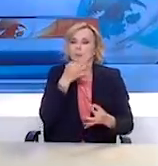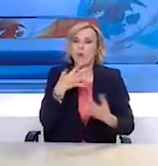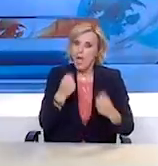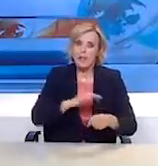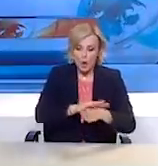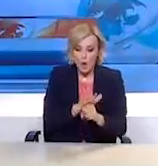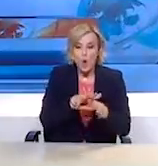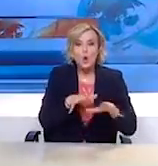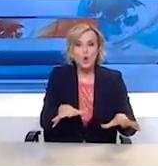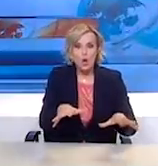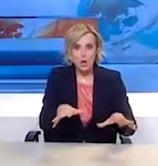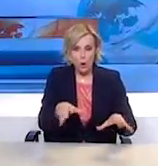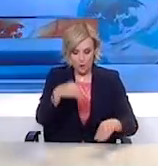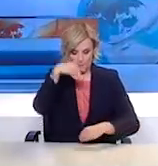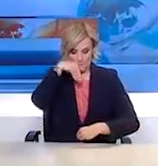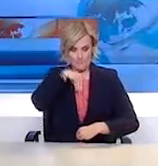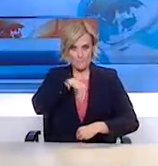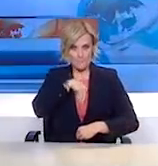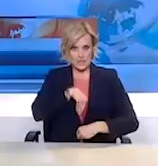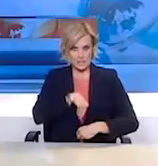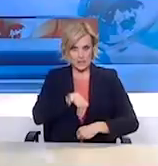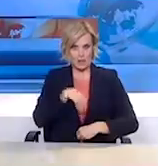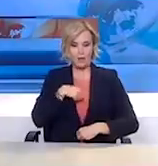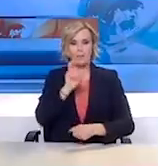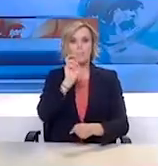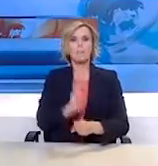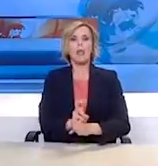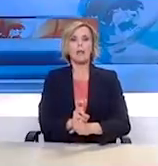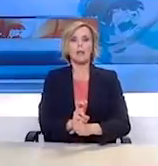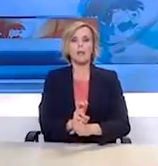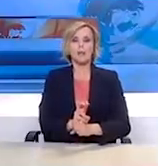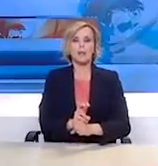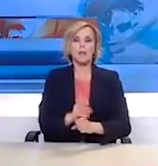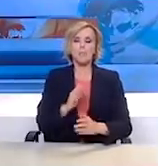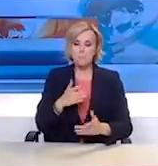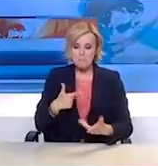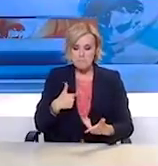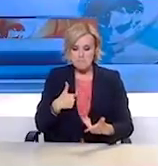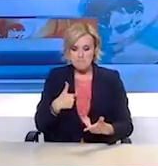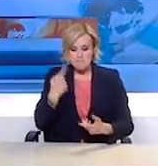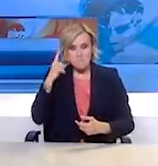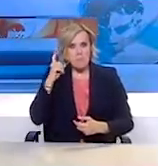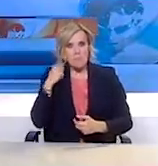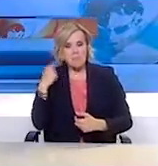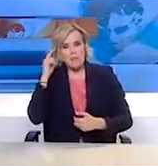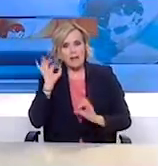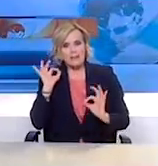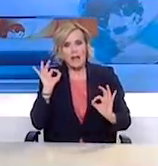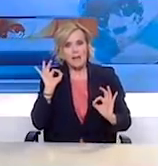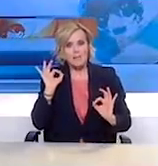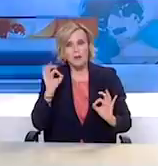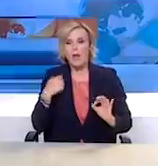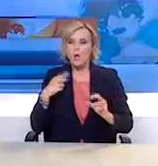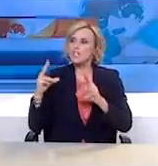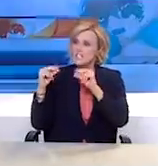ένα pause που λέμε, σε μια στάθμευση. Μάλιστα είχα μια ενδιαφέρουσα συνάντηση και συζήτηση με